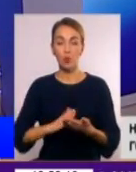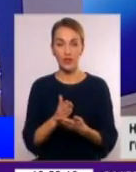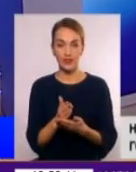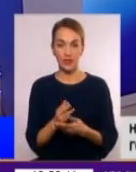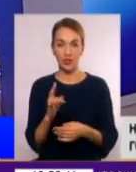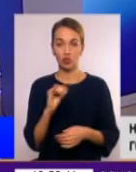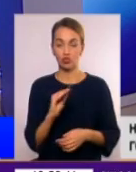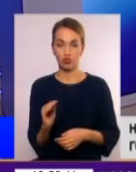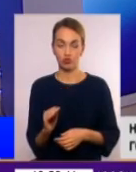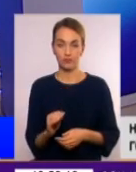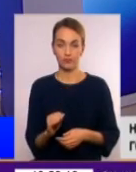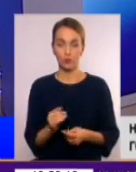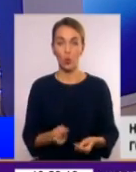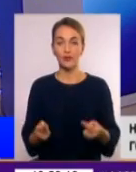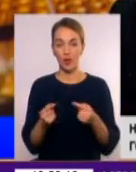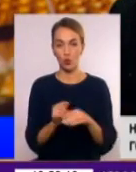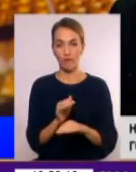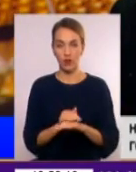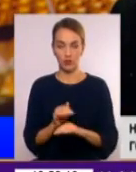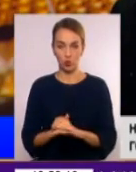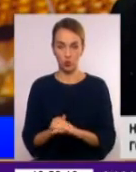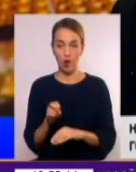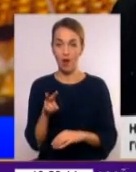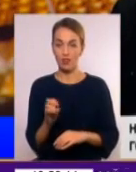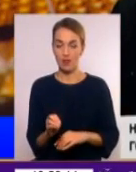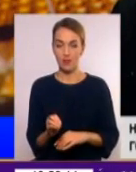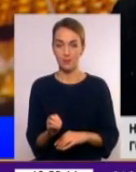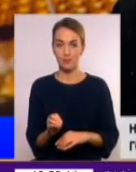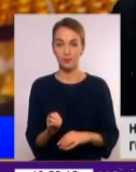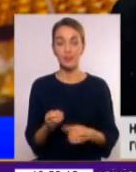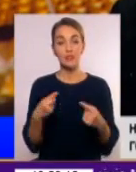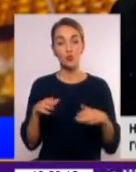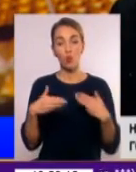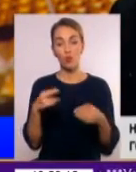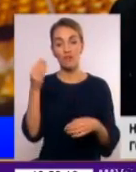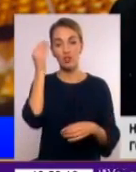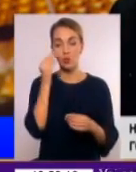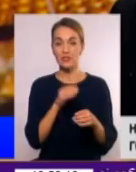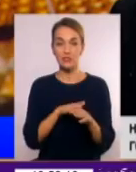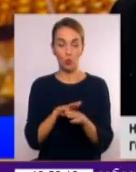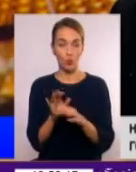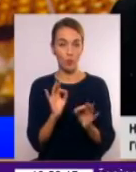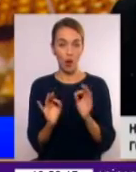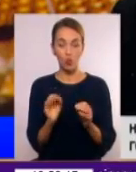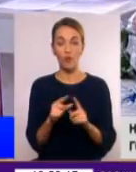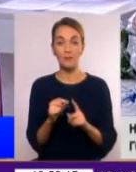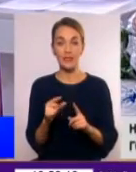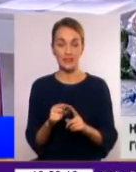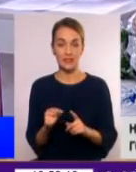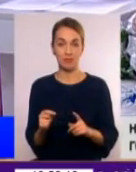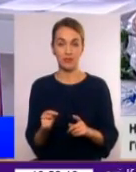ніж конкретного фактажу. Але, ну, з іншого боку, я вважаю це цілком нормально, тому що, в принципі,